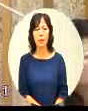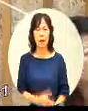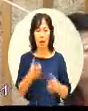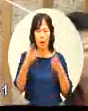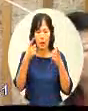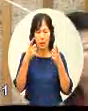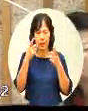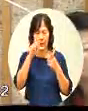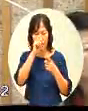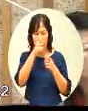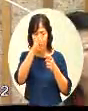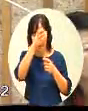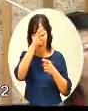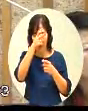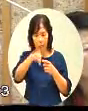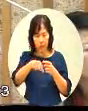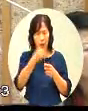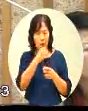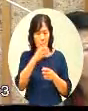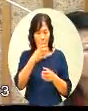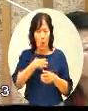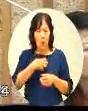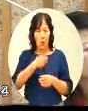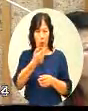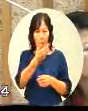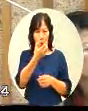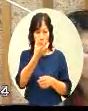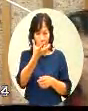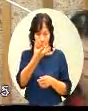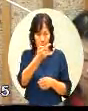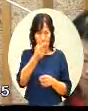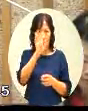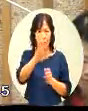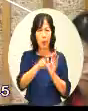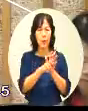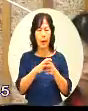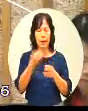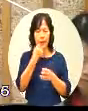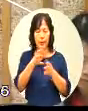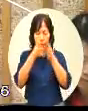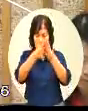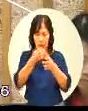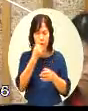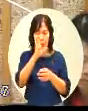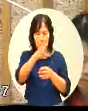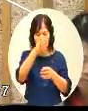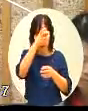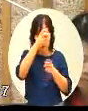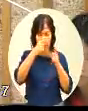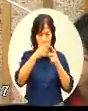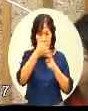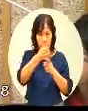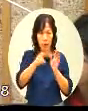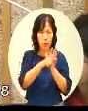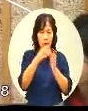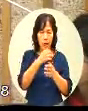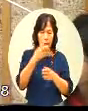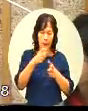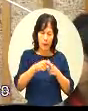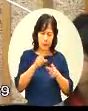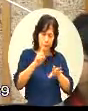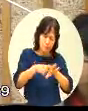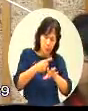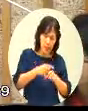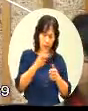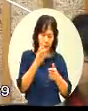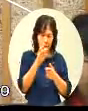部分，他的工作风险特别高，所以我们目前已经有开设这个我们 警务人员情绪管理班啊，还有警政